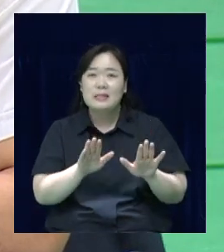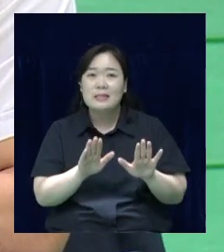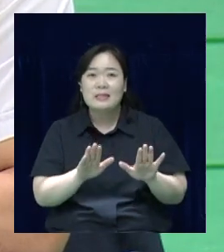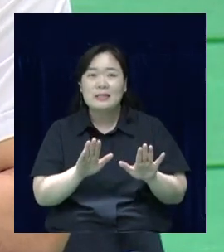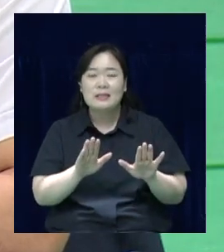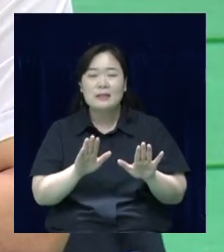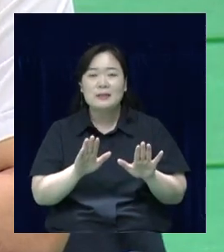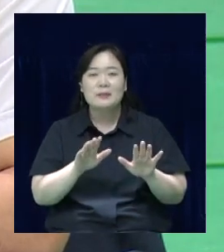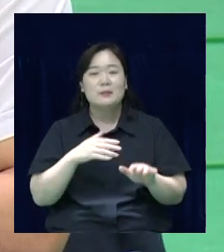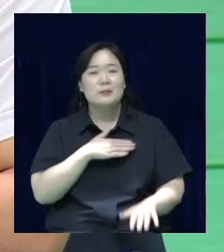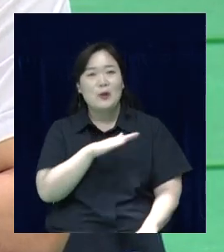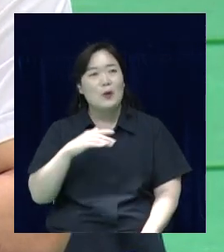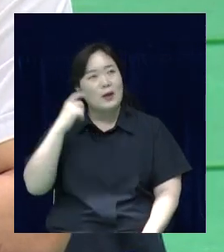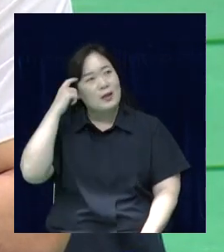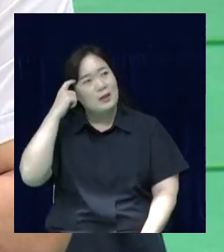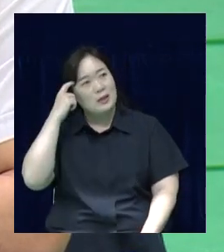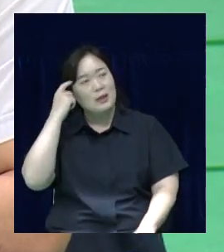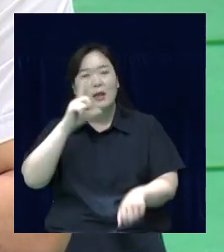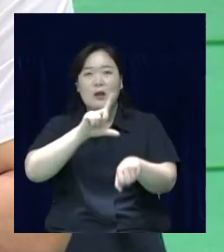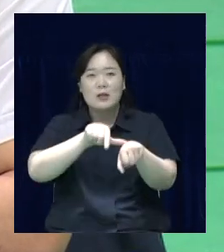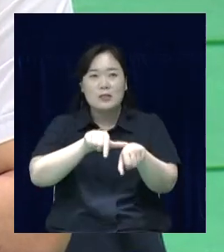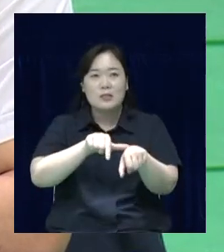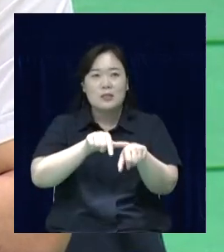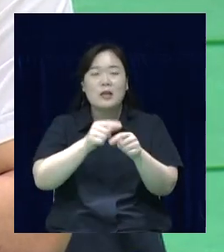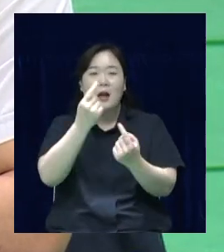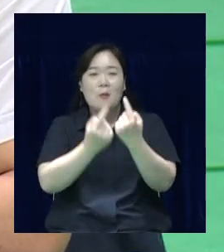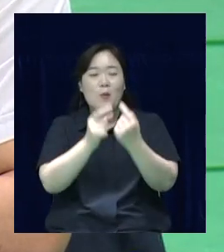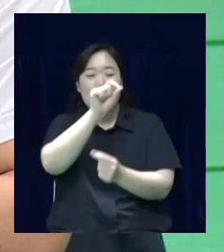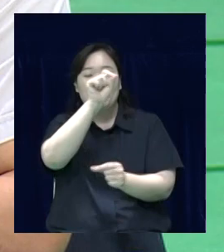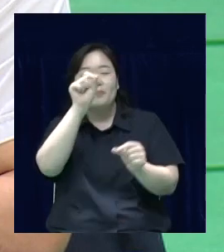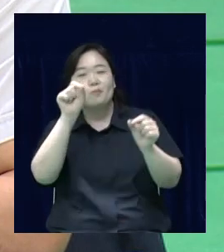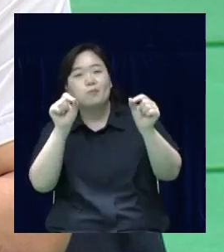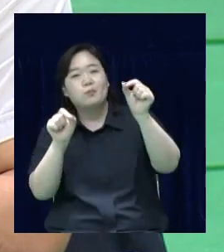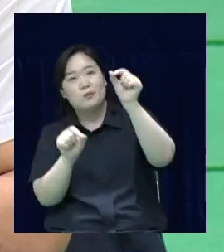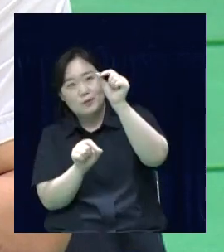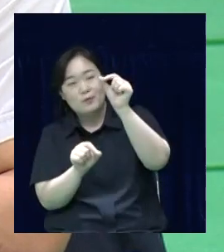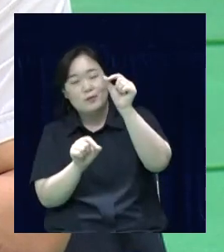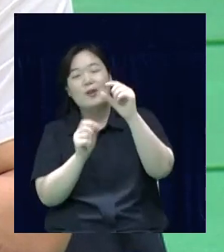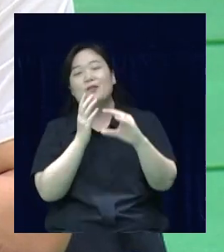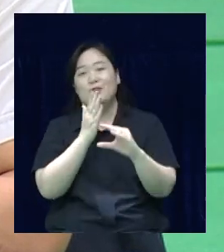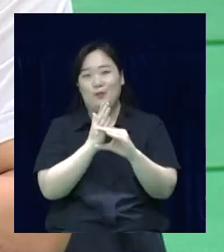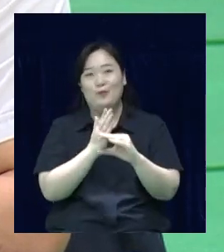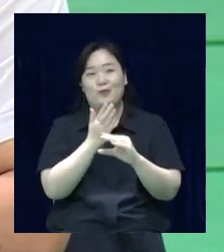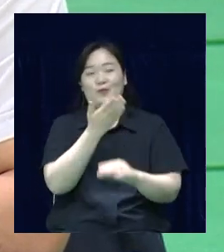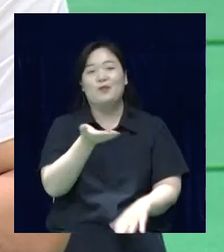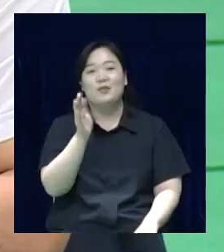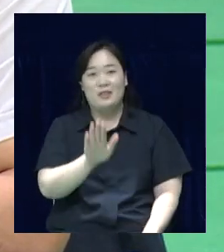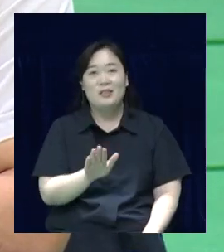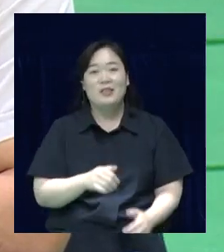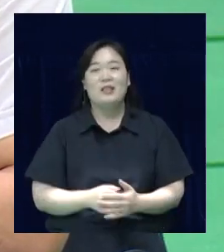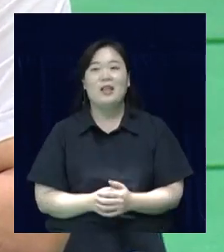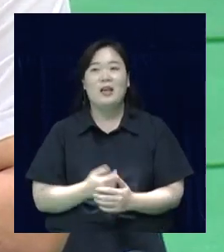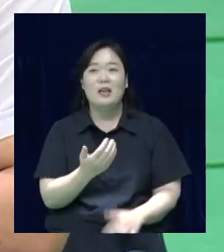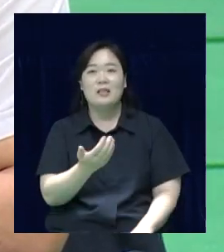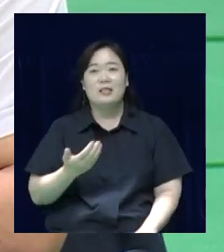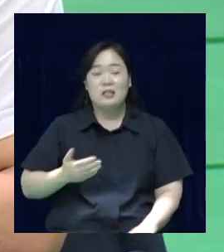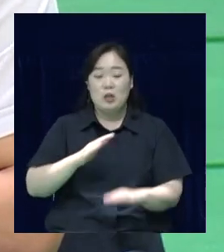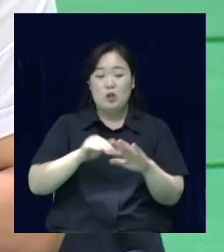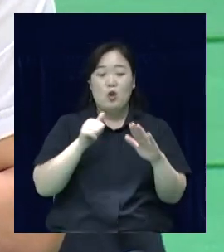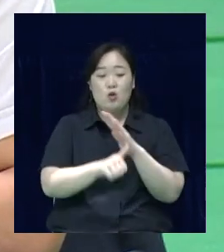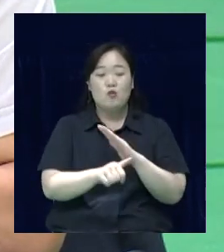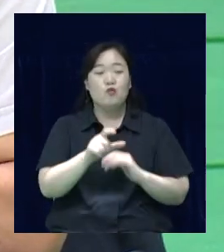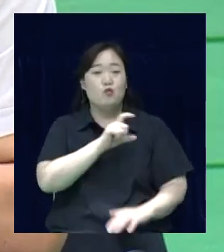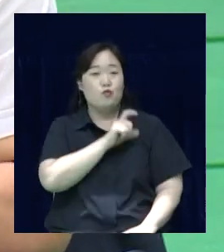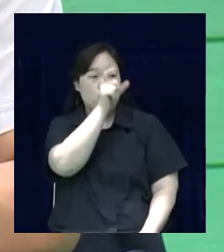예상했던 시간보다는 조금씩 길어지고 있는 상황이다 보니까 지금 경기 시간이 딜레이가 되고 있는 부분인데 앞서 저희가 또 이제 선수들의 명단을